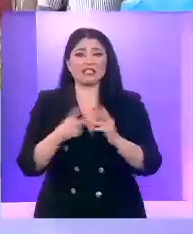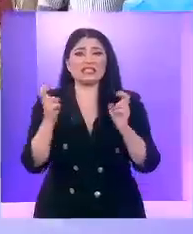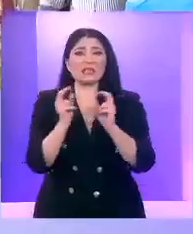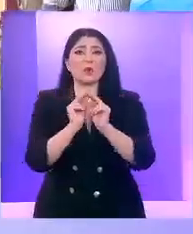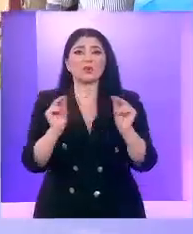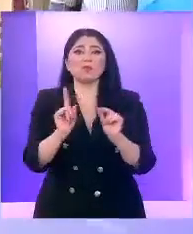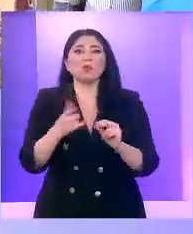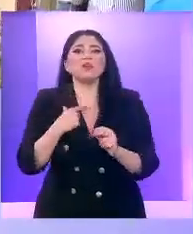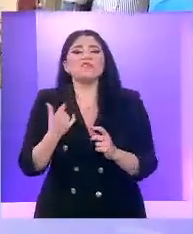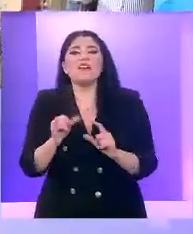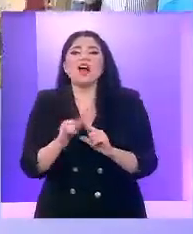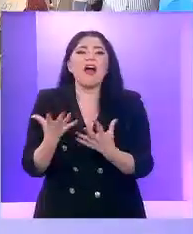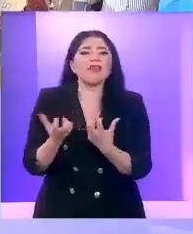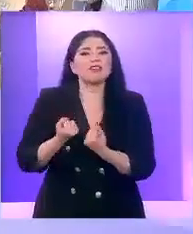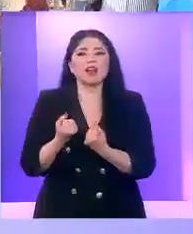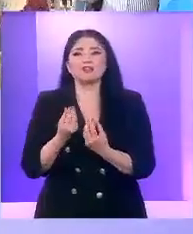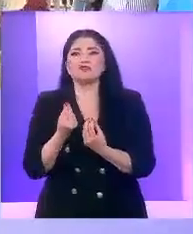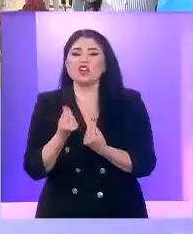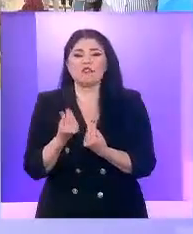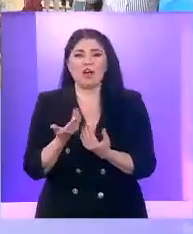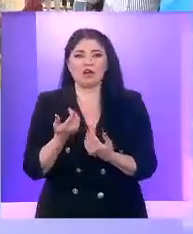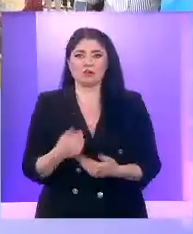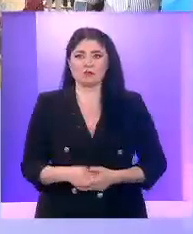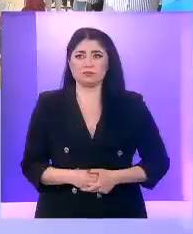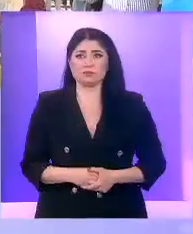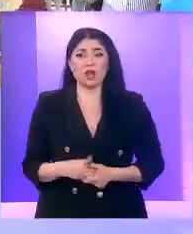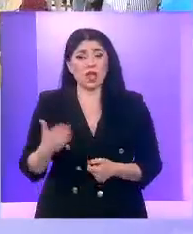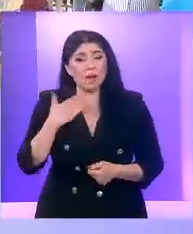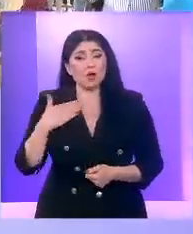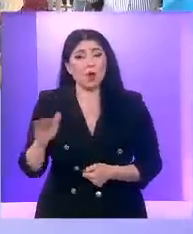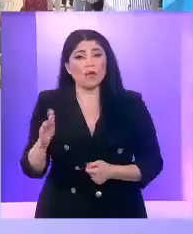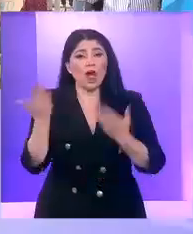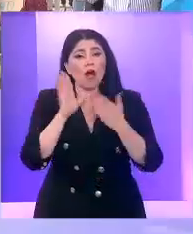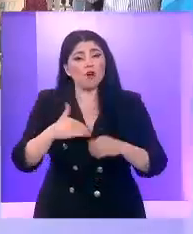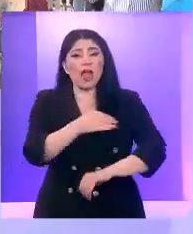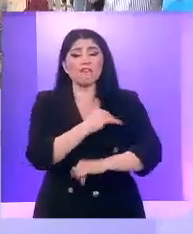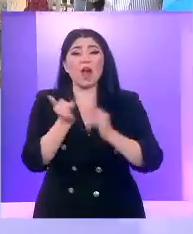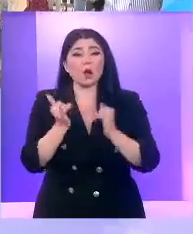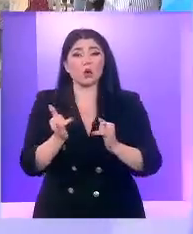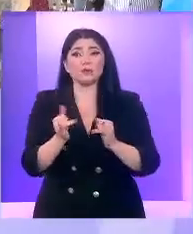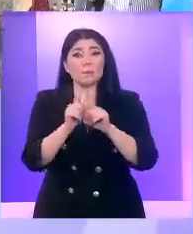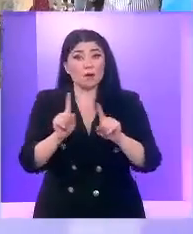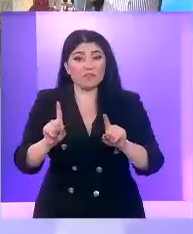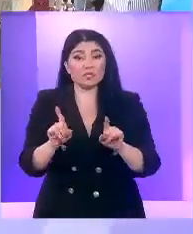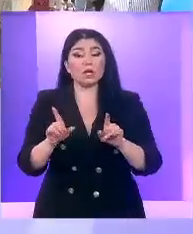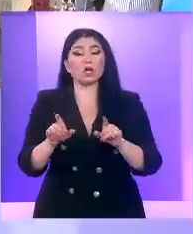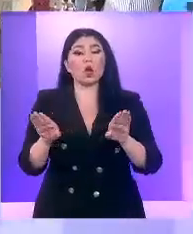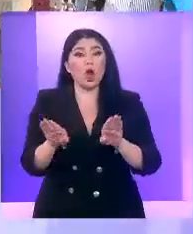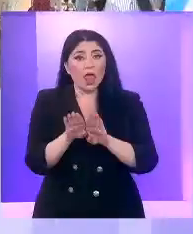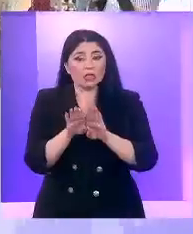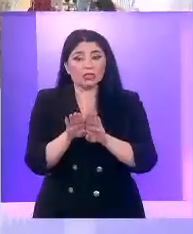îi atrag nimic aici, în această breazmă. Am copii la școală care mi-au fost elevi, sunt profesori, colegi cu mine în